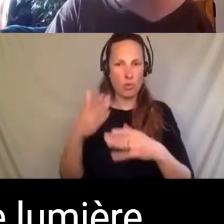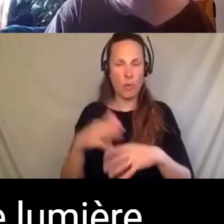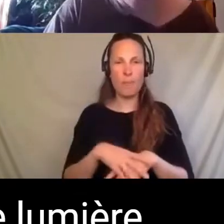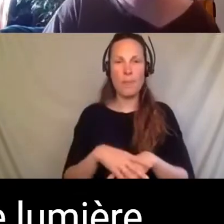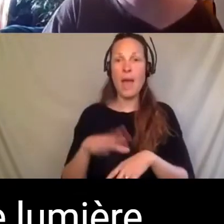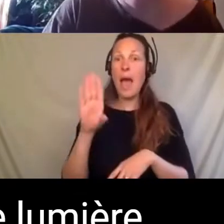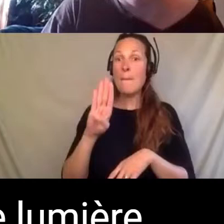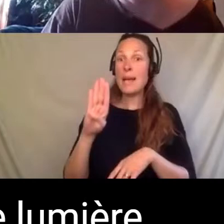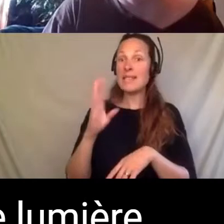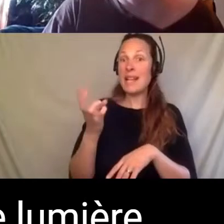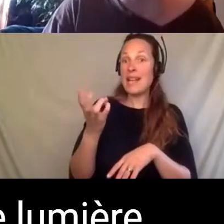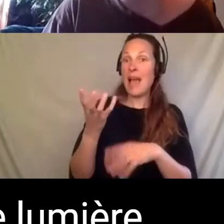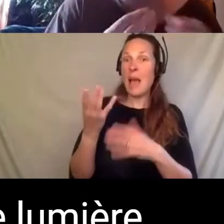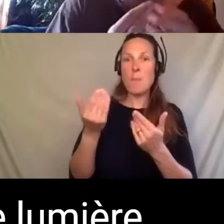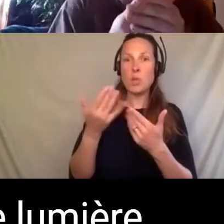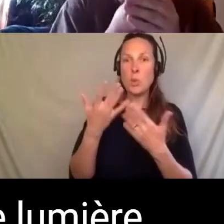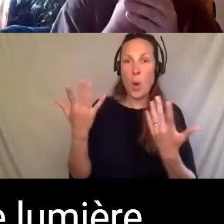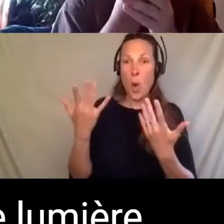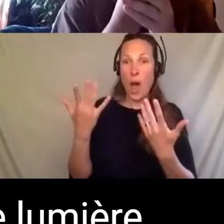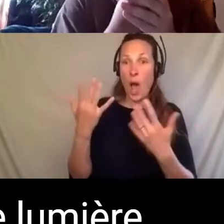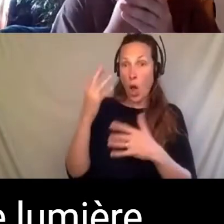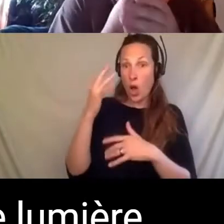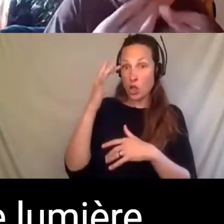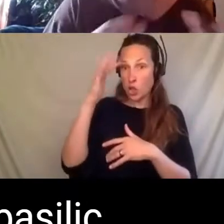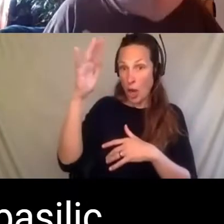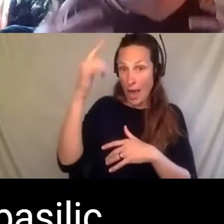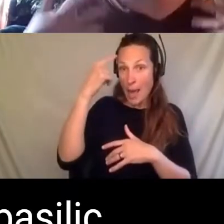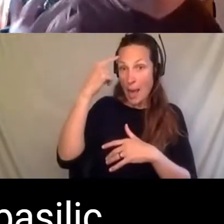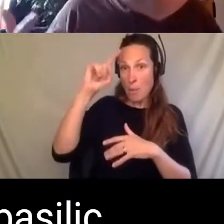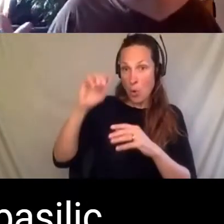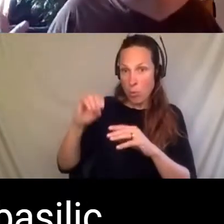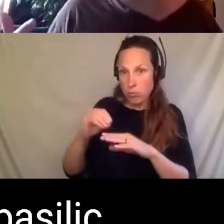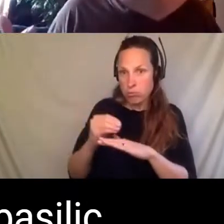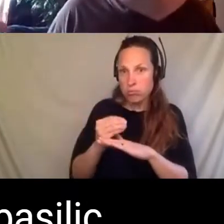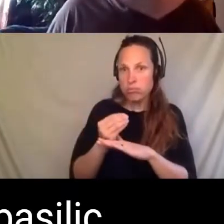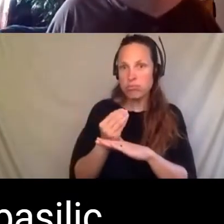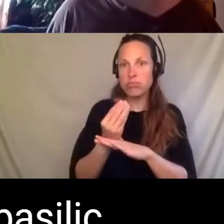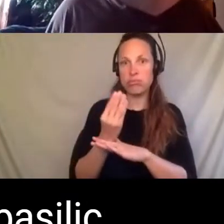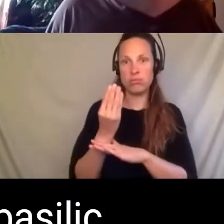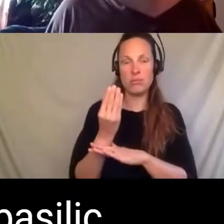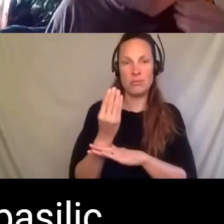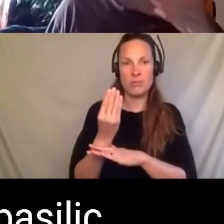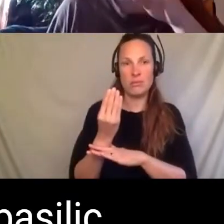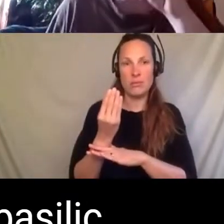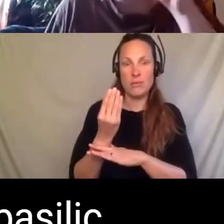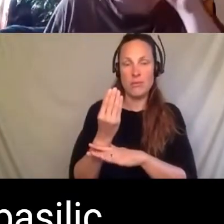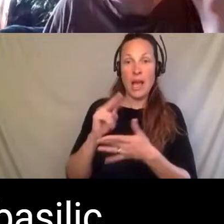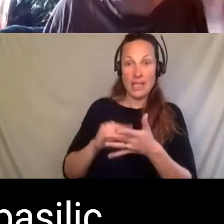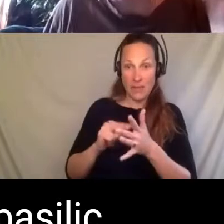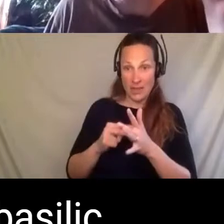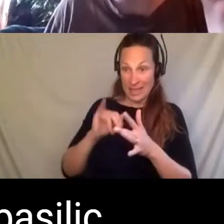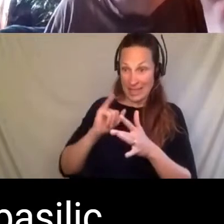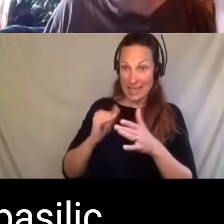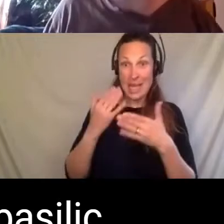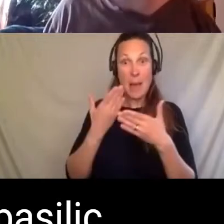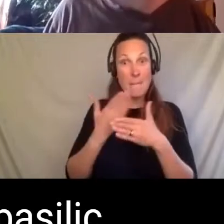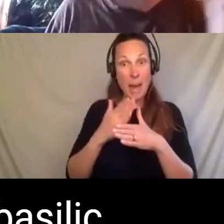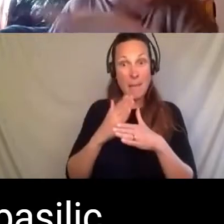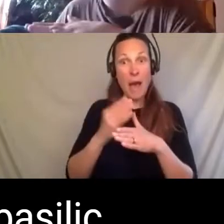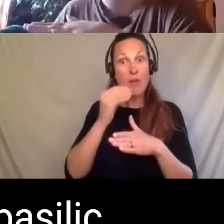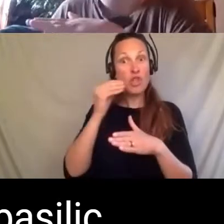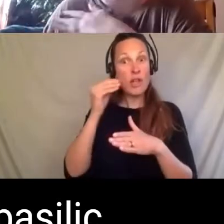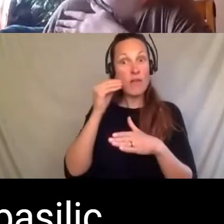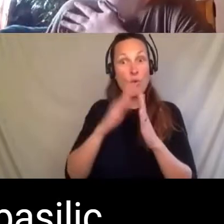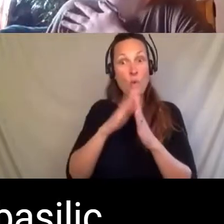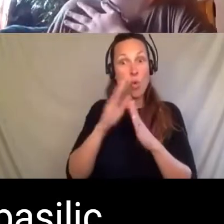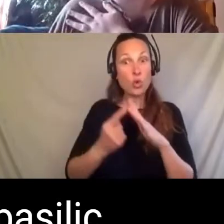besoin de lumière pour faire un petit germe. Donc, lorsque vous faites un semis de basilic,